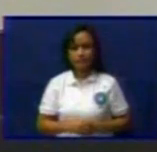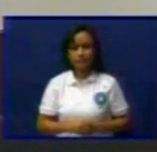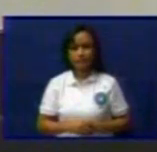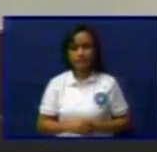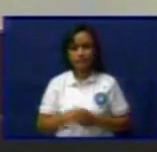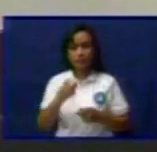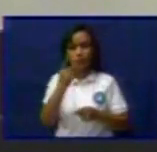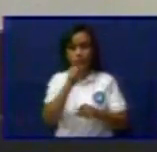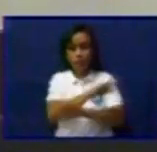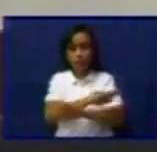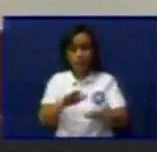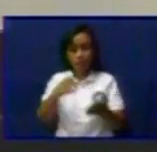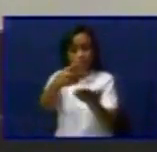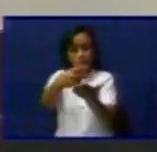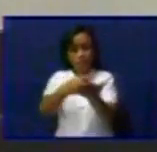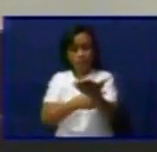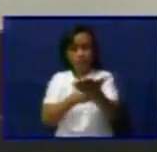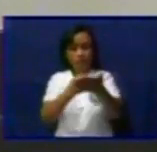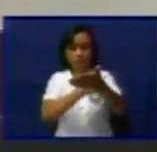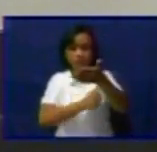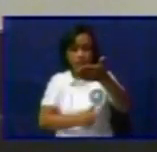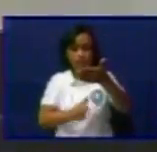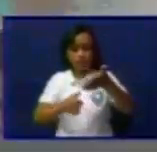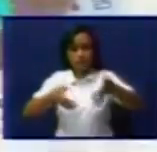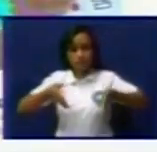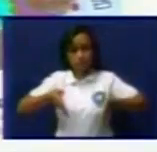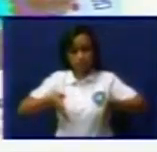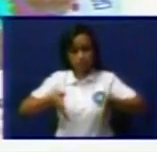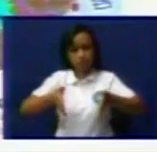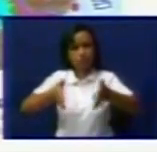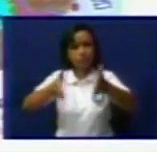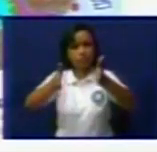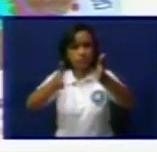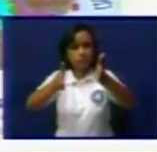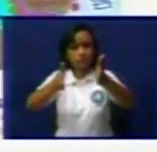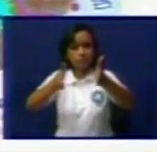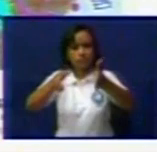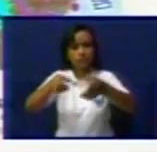最后一个子项目，公路子项目的方案。 Y el último subproyecto, las carreteras.